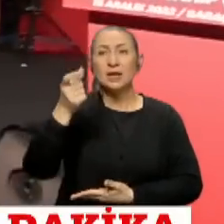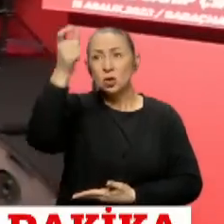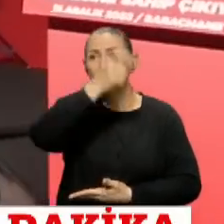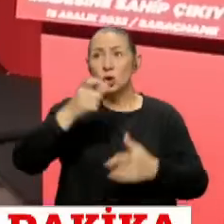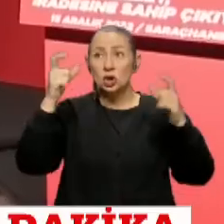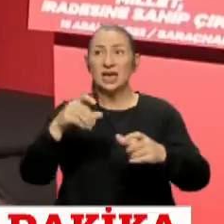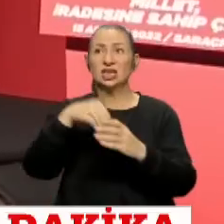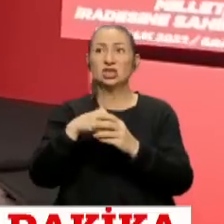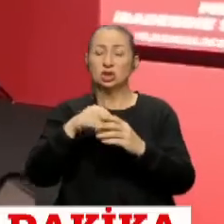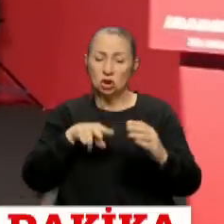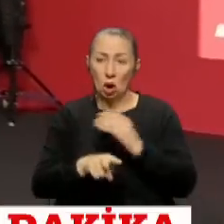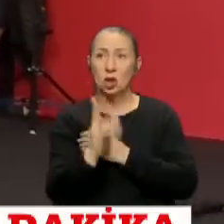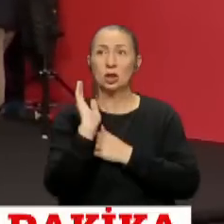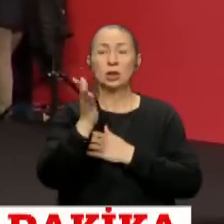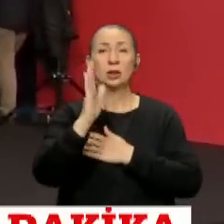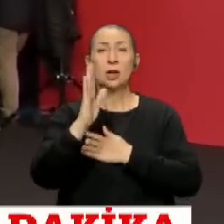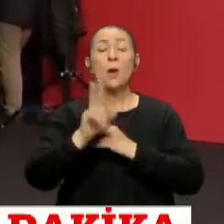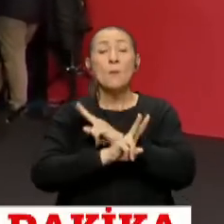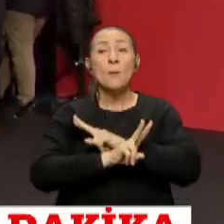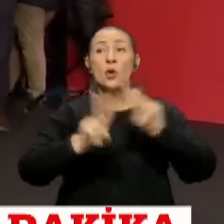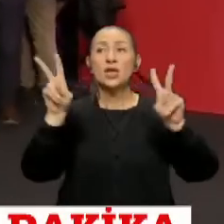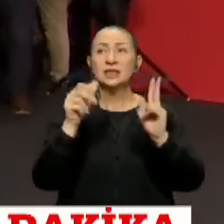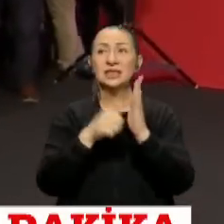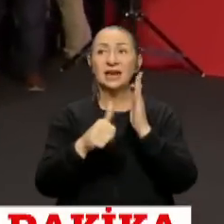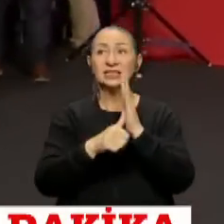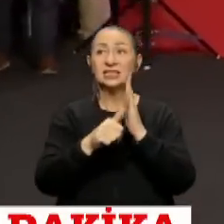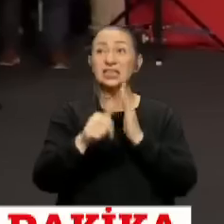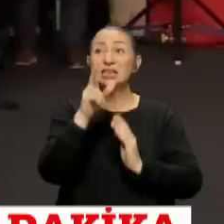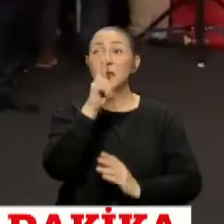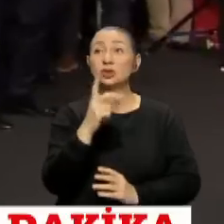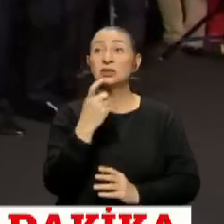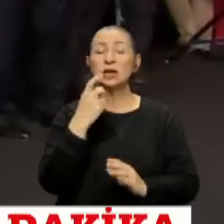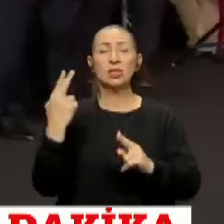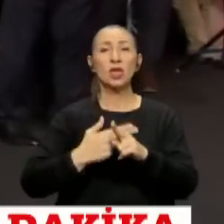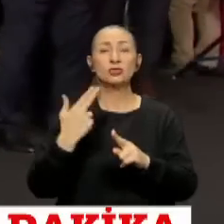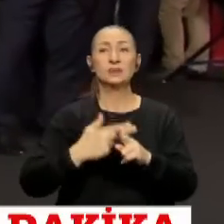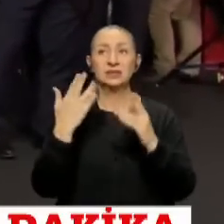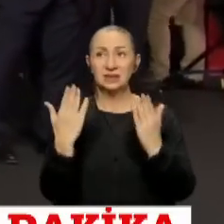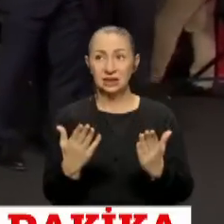Türkiye için yola çıktık. Modernleşme tarihimizin 200 yıllık tecrübesini,